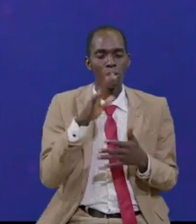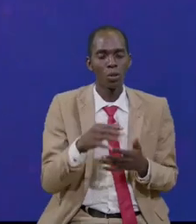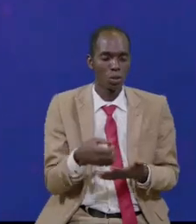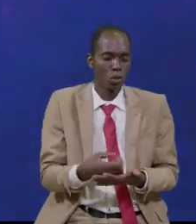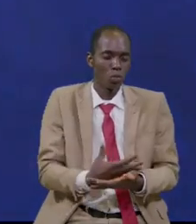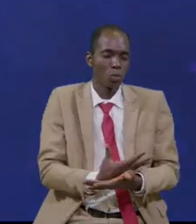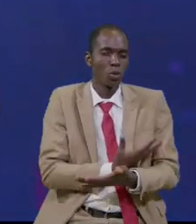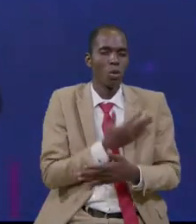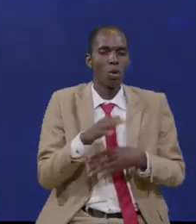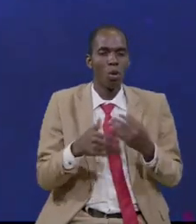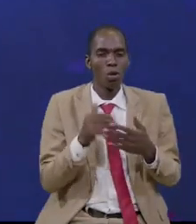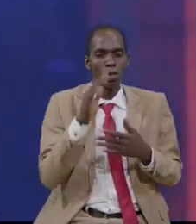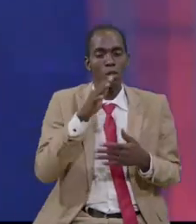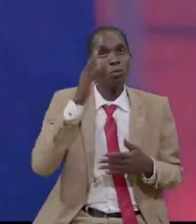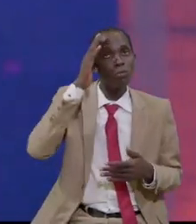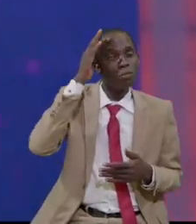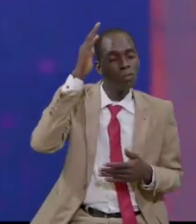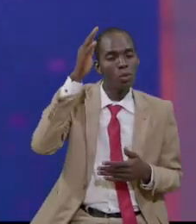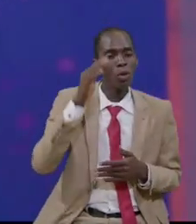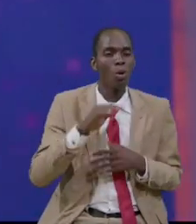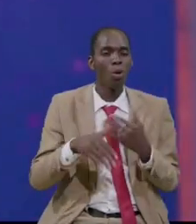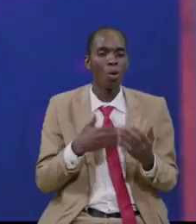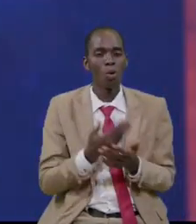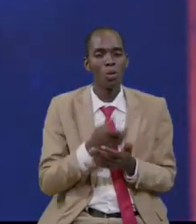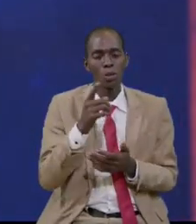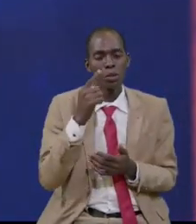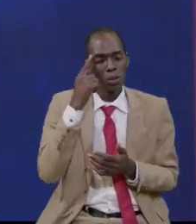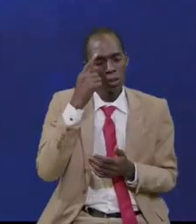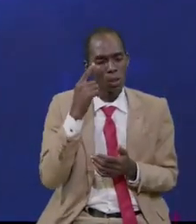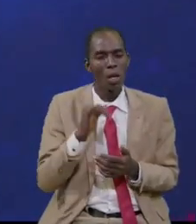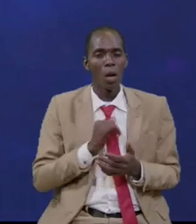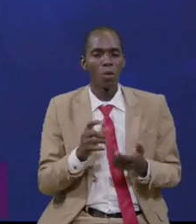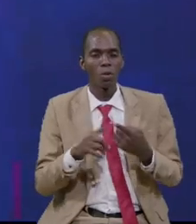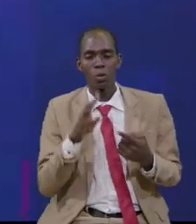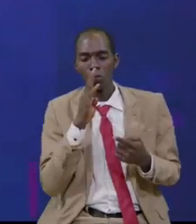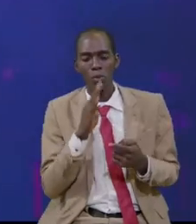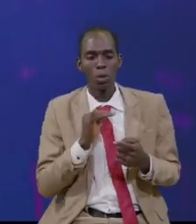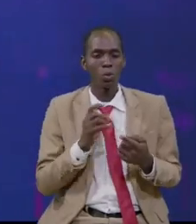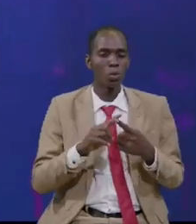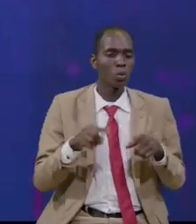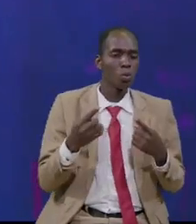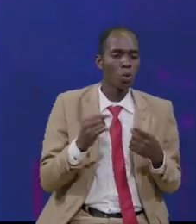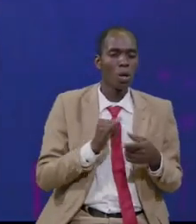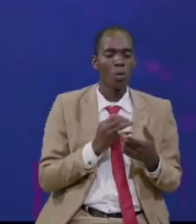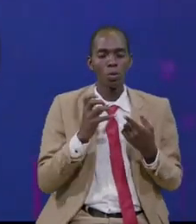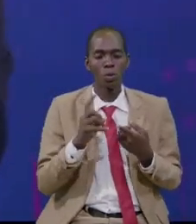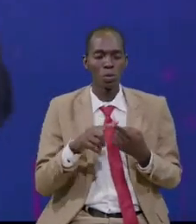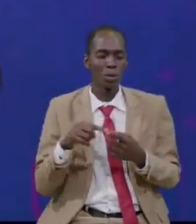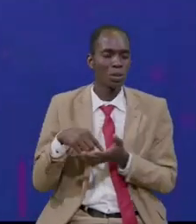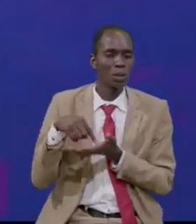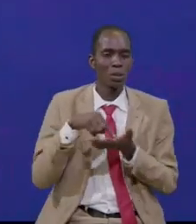toutes tes ambitions, tout ce que tu pensais que je veux faire, je veux avoir, que